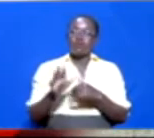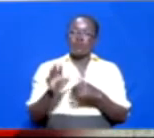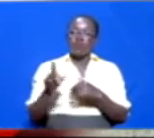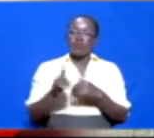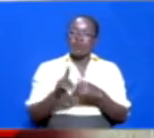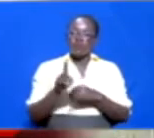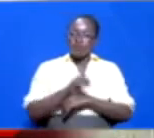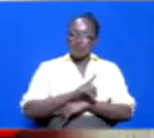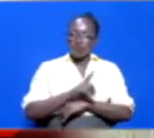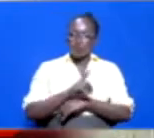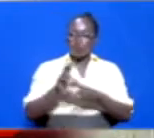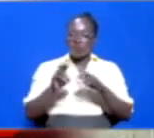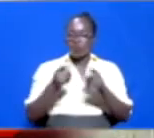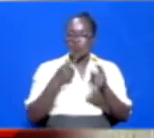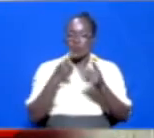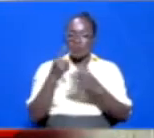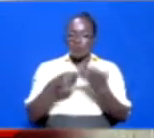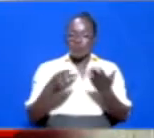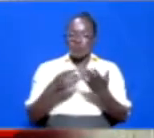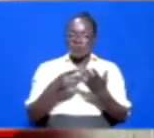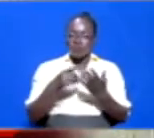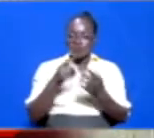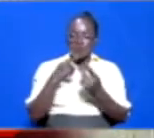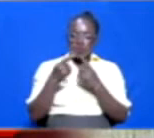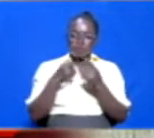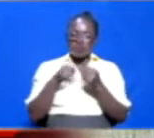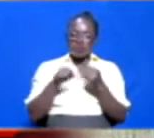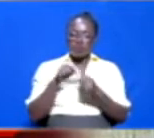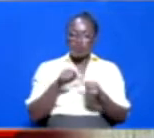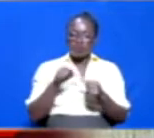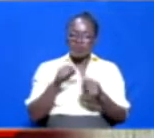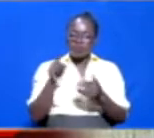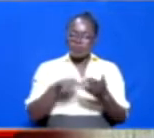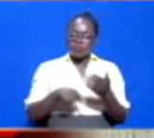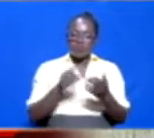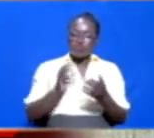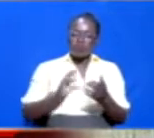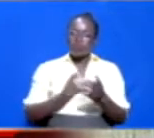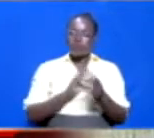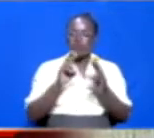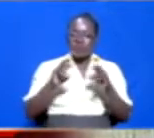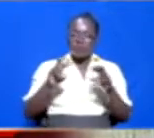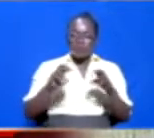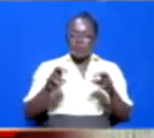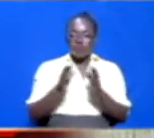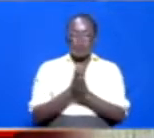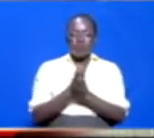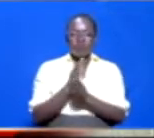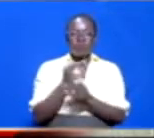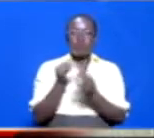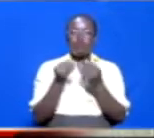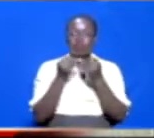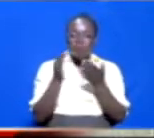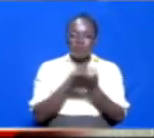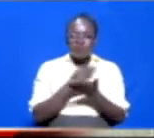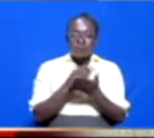tu yale ambayo yamezungumziwa, ni kipi ambacho wale makamishna wanatafuta, na bila shaka tutakuwa tunakupa hayo yote kwa kina